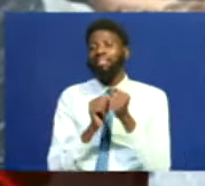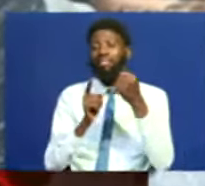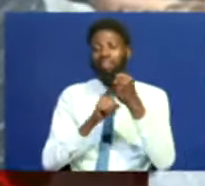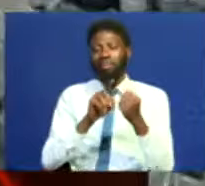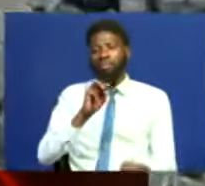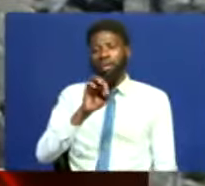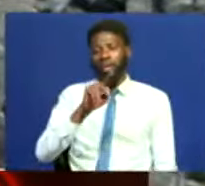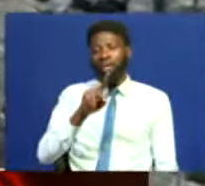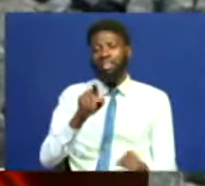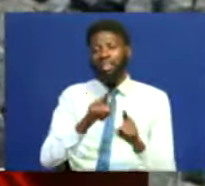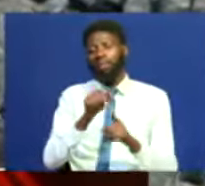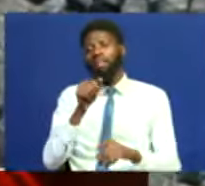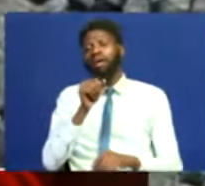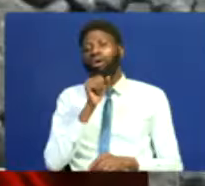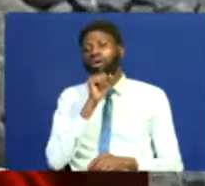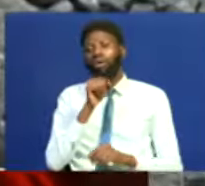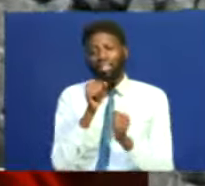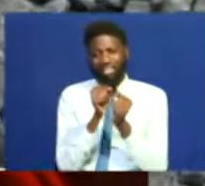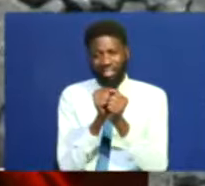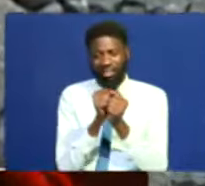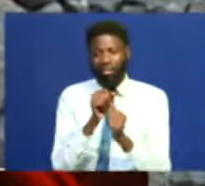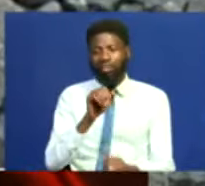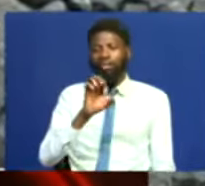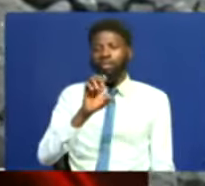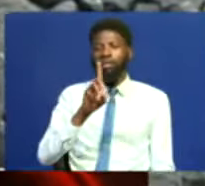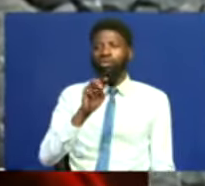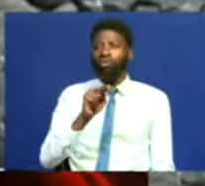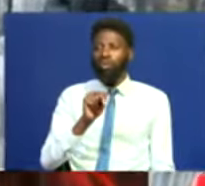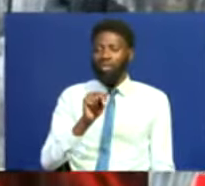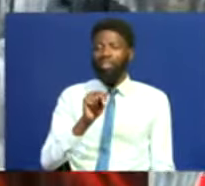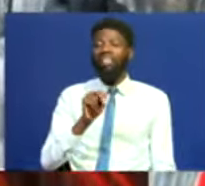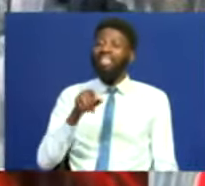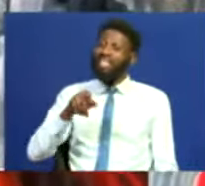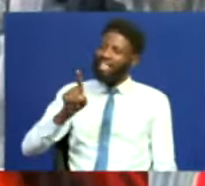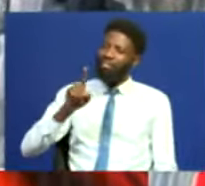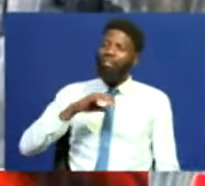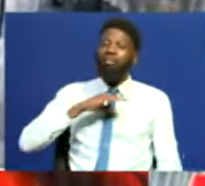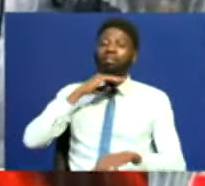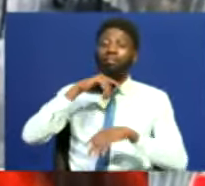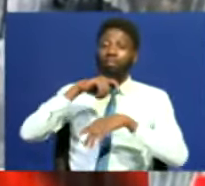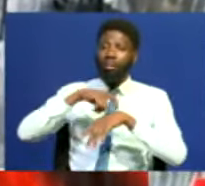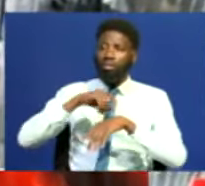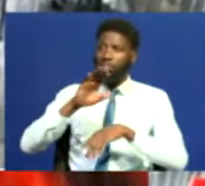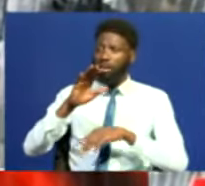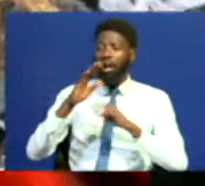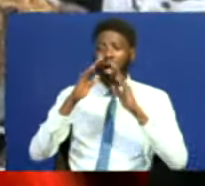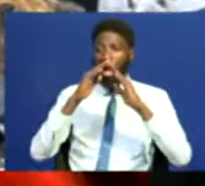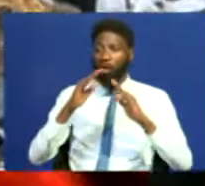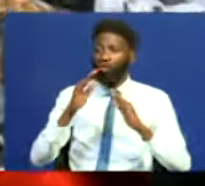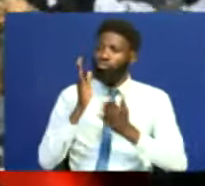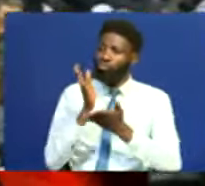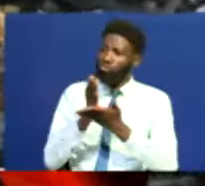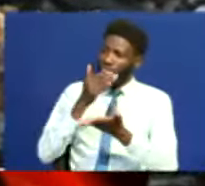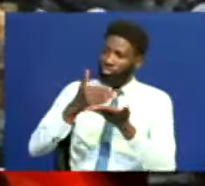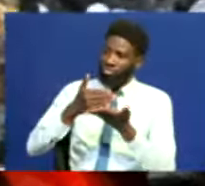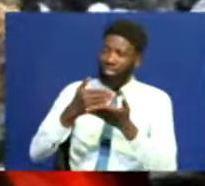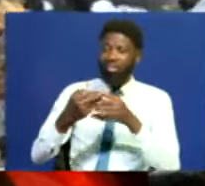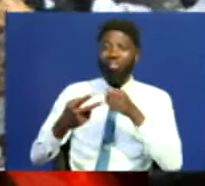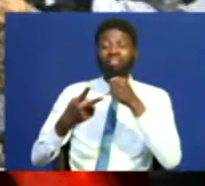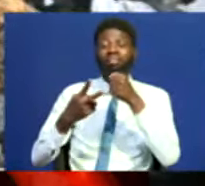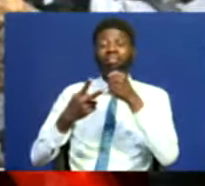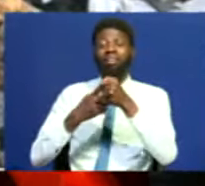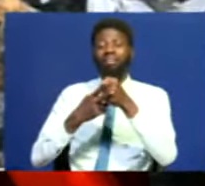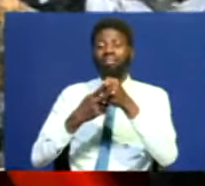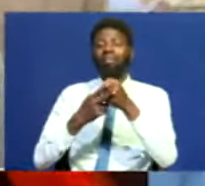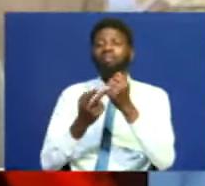Mbugwa, met their untimely death after their seven-room Mabati house caught fire during wee hours raising it and burning